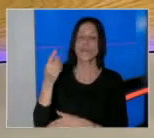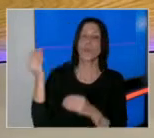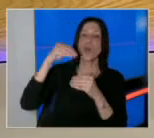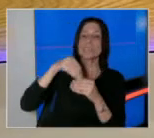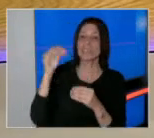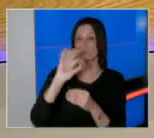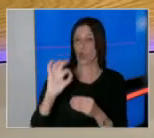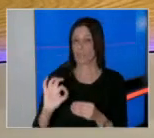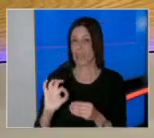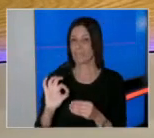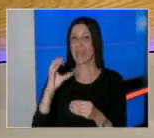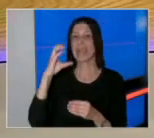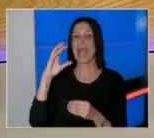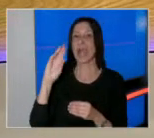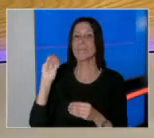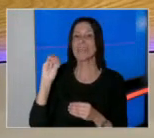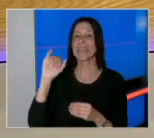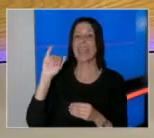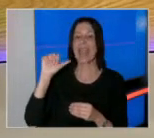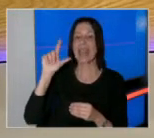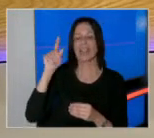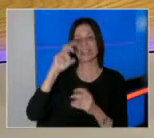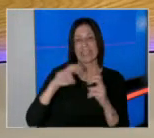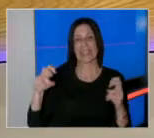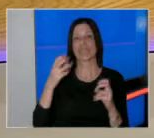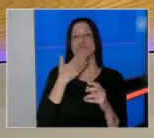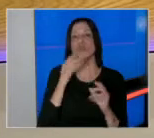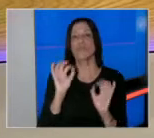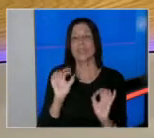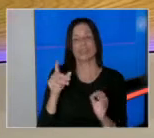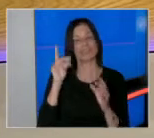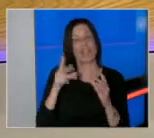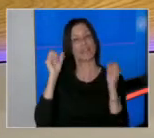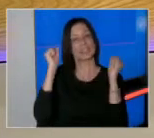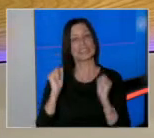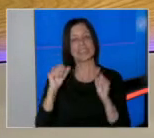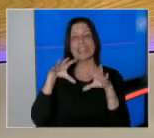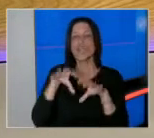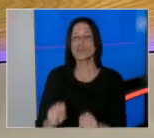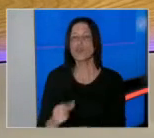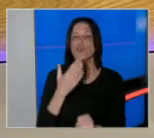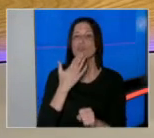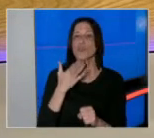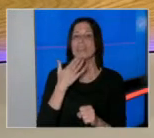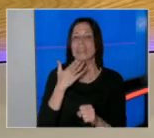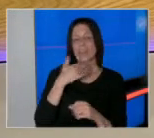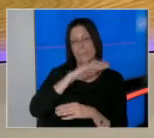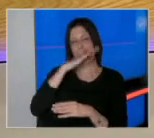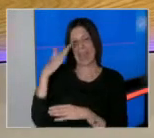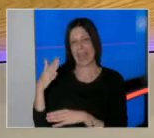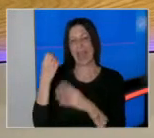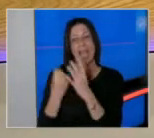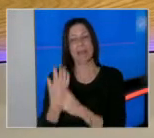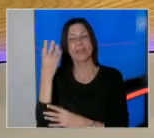מוסיף וכותב, כרמיאל עיר יהודית, נועדה לבסס את ההתיישבות היהודית בגליל.